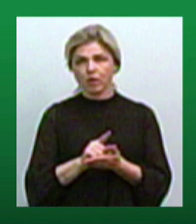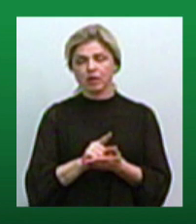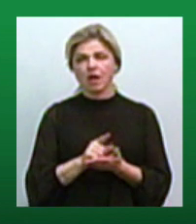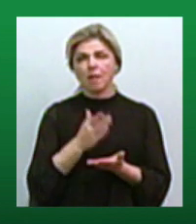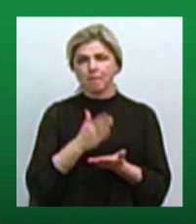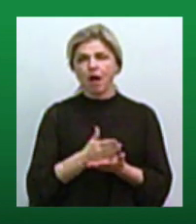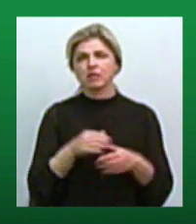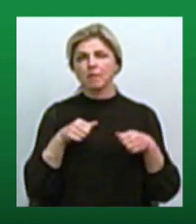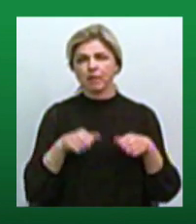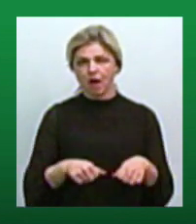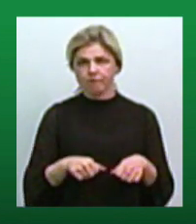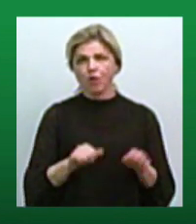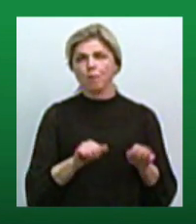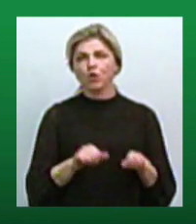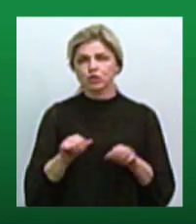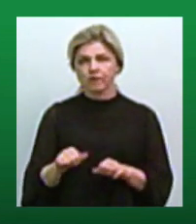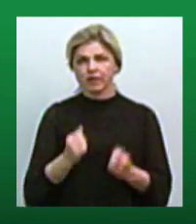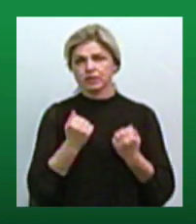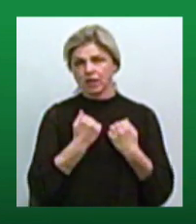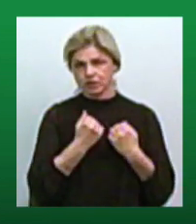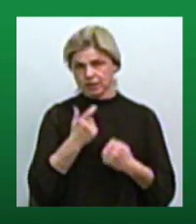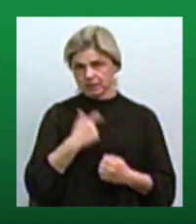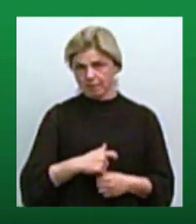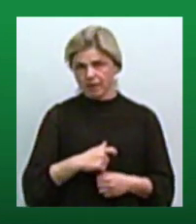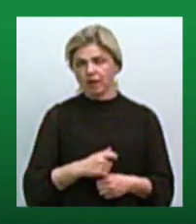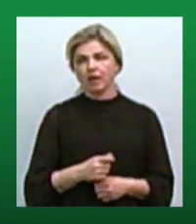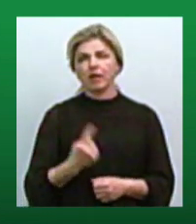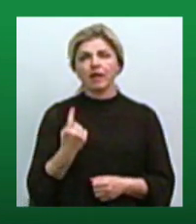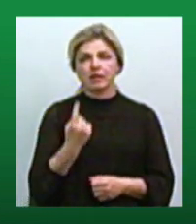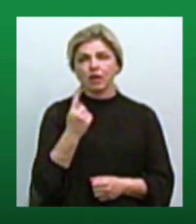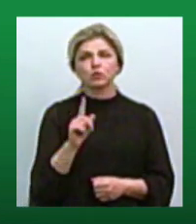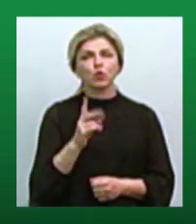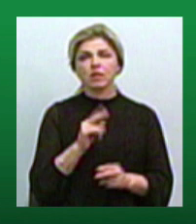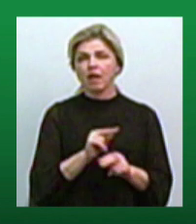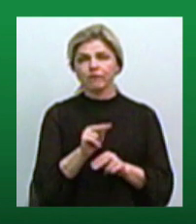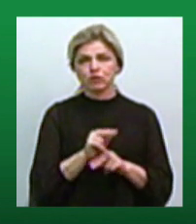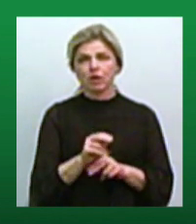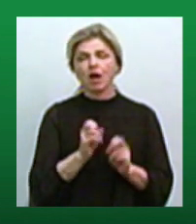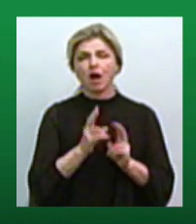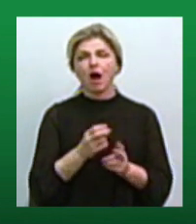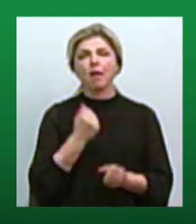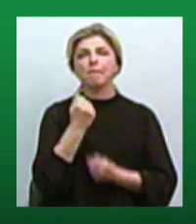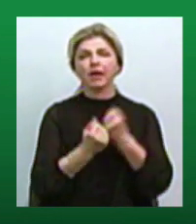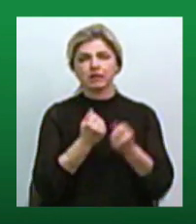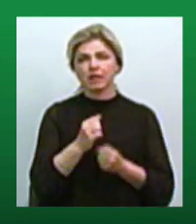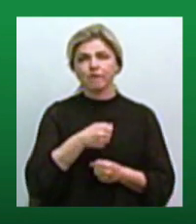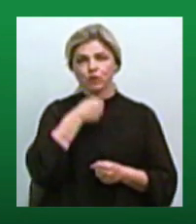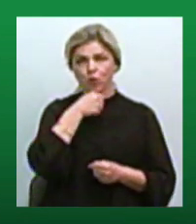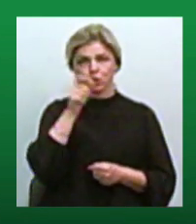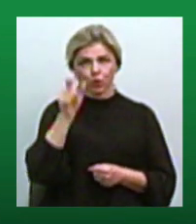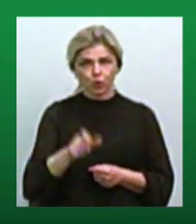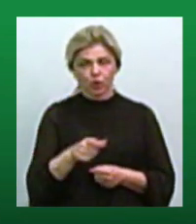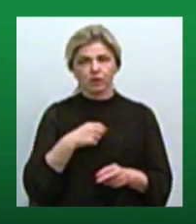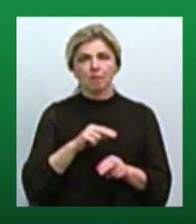право, мати можливість захистити себе. Звісно, що ми не навчаємо, як битися з дорослою людиною. Ми